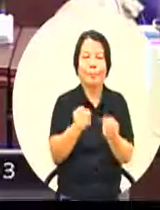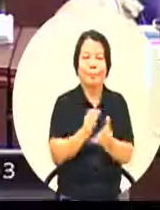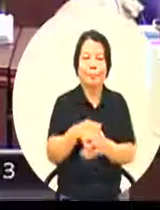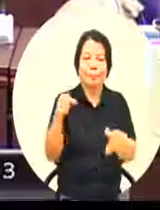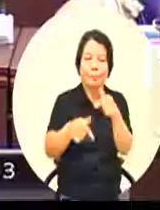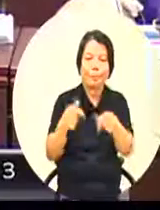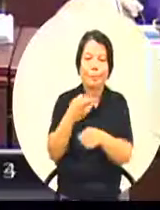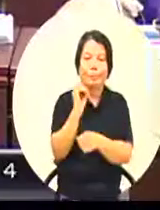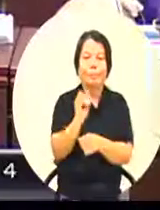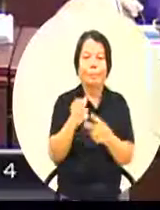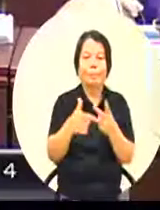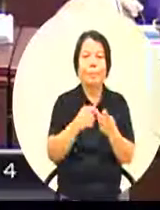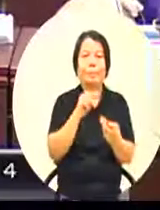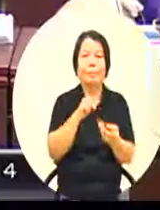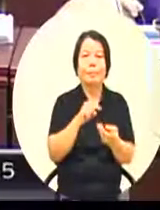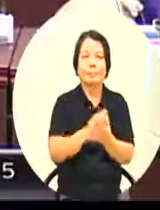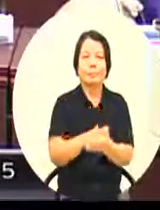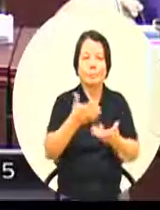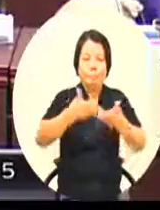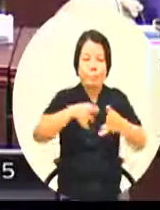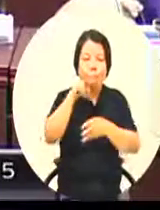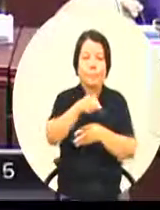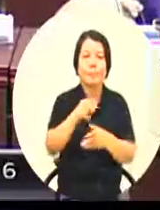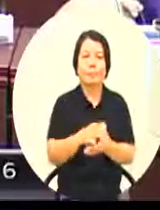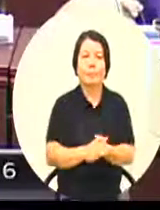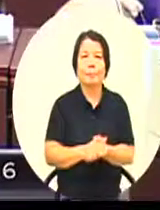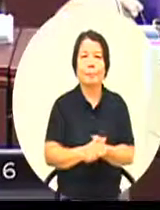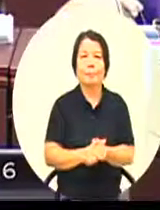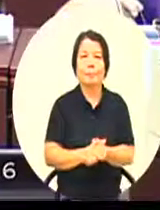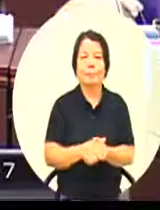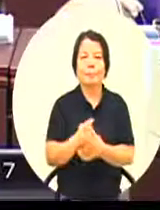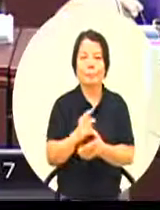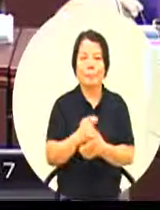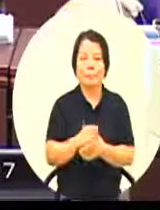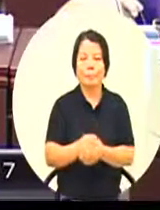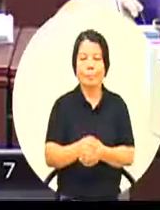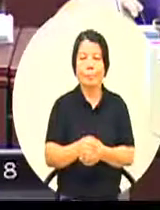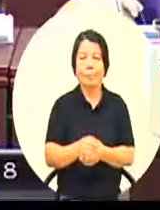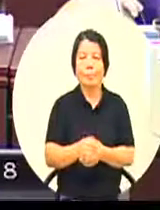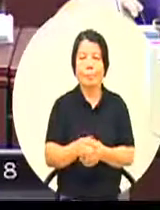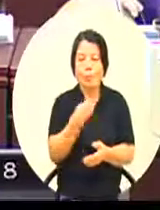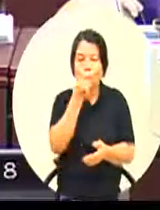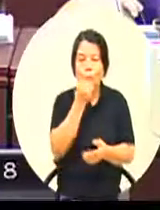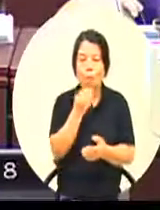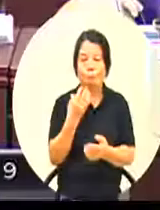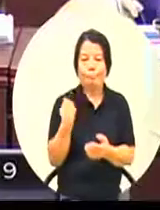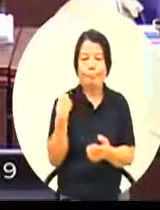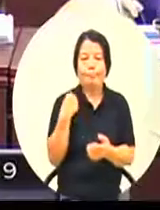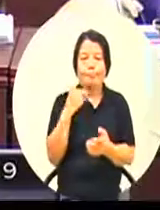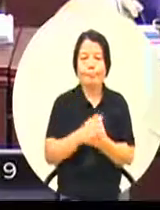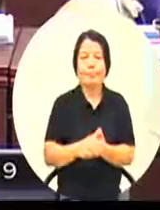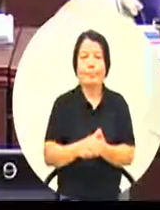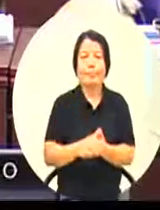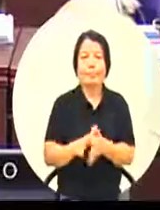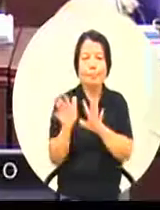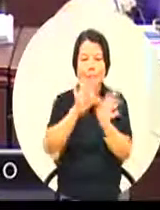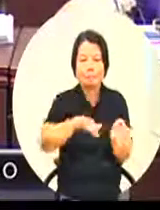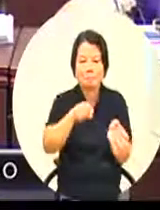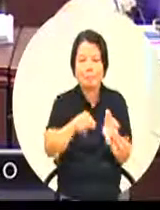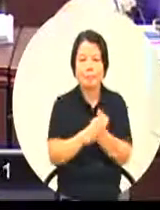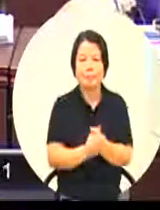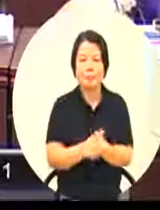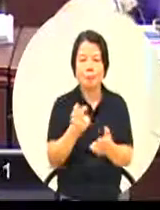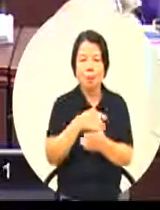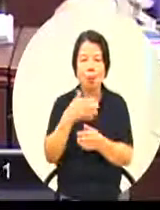分，现在真的是特别重视真实的食物，你说的食物的真原型哦，然后跟它传承的美